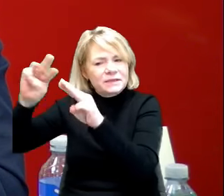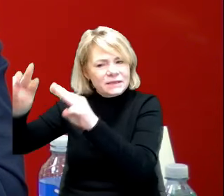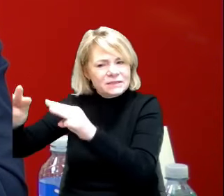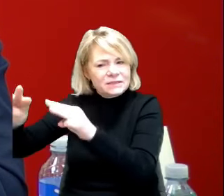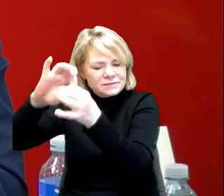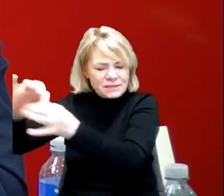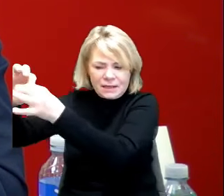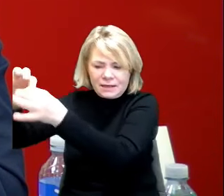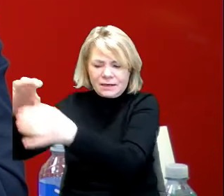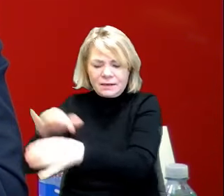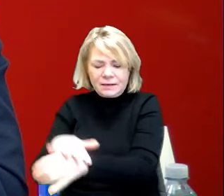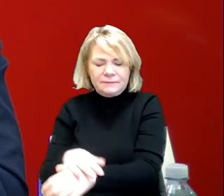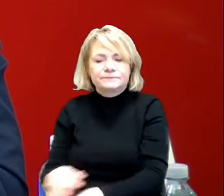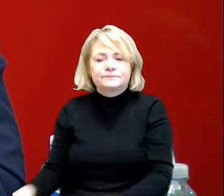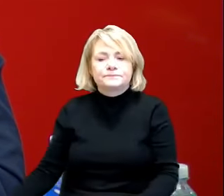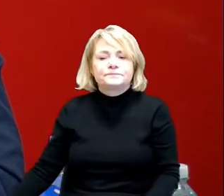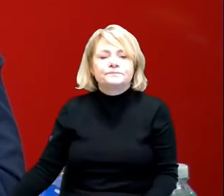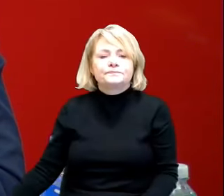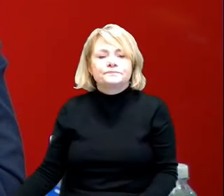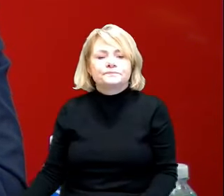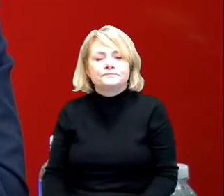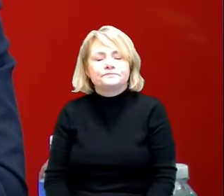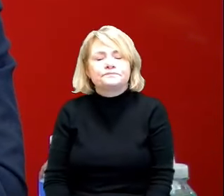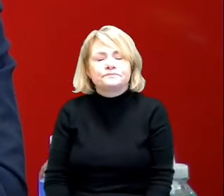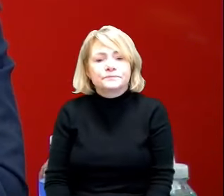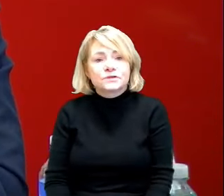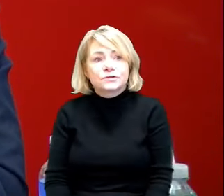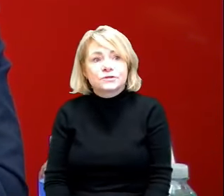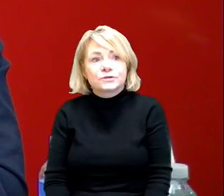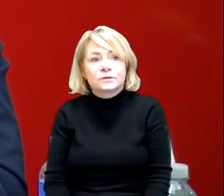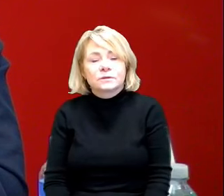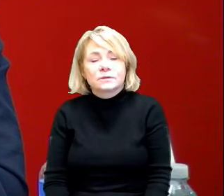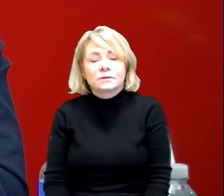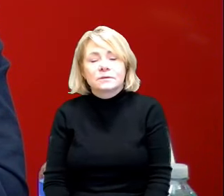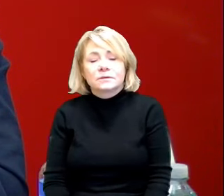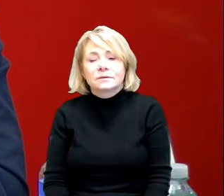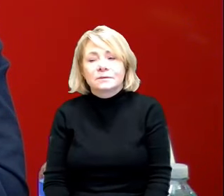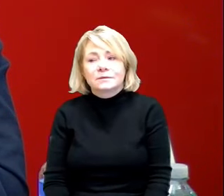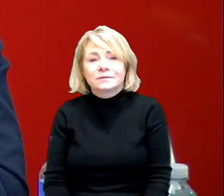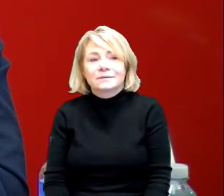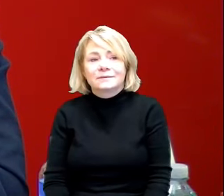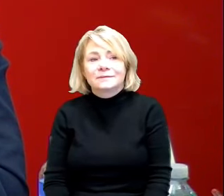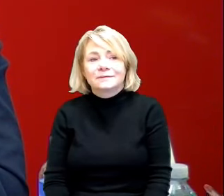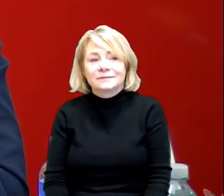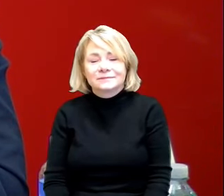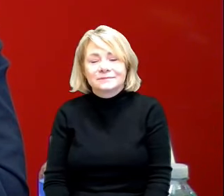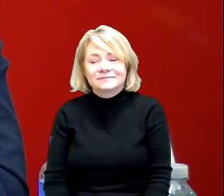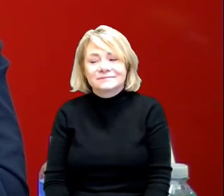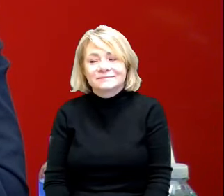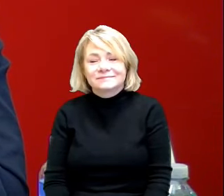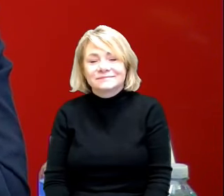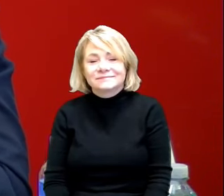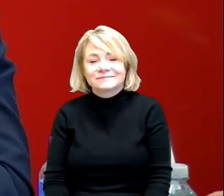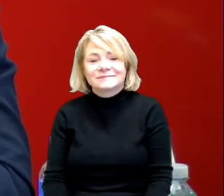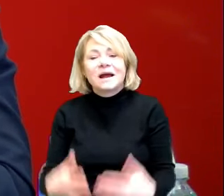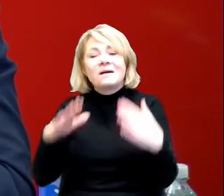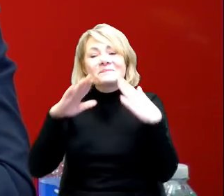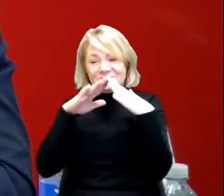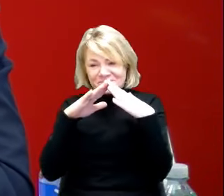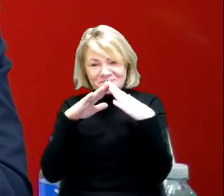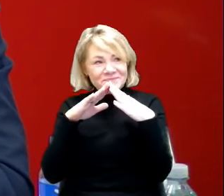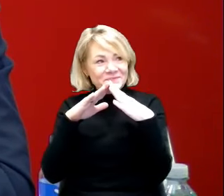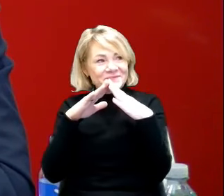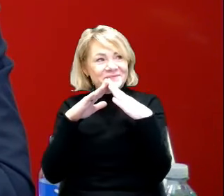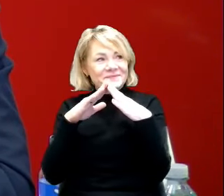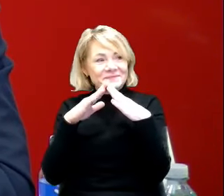ir ministras liberalas miestui šiuo atveju miestas miestas